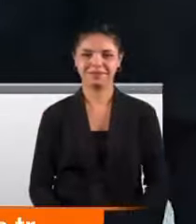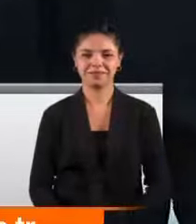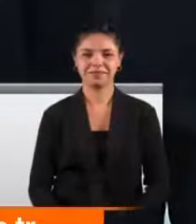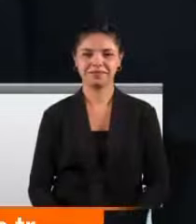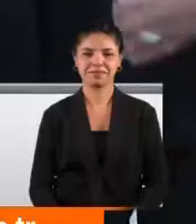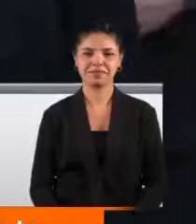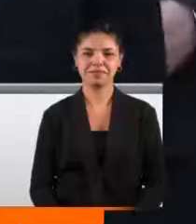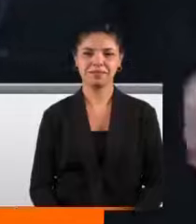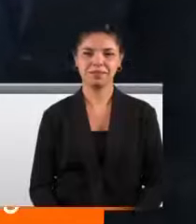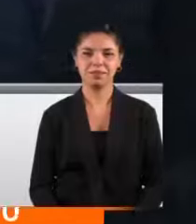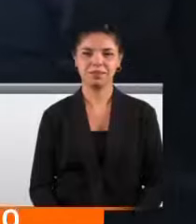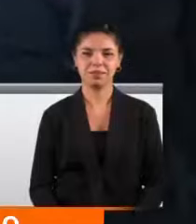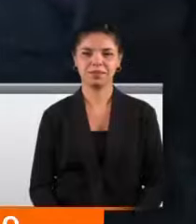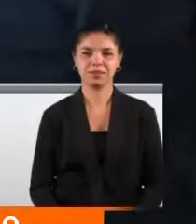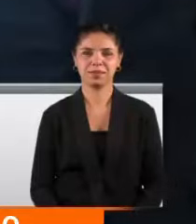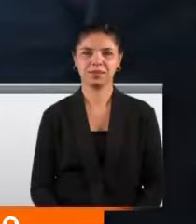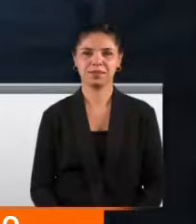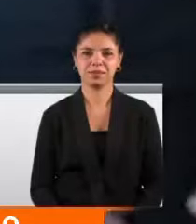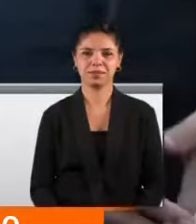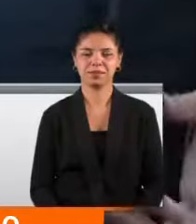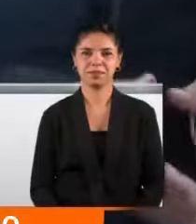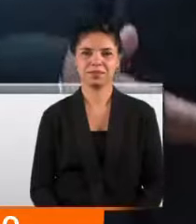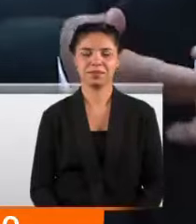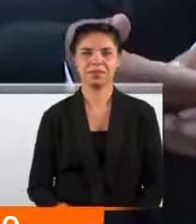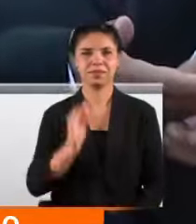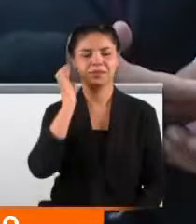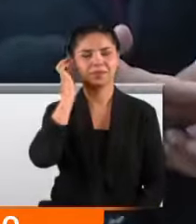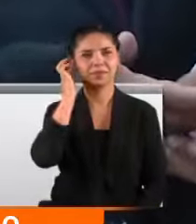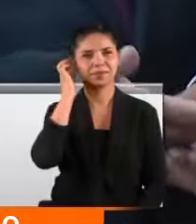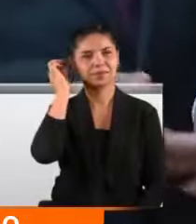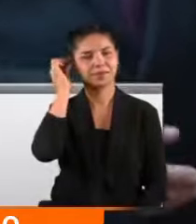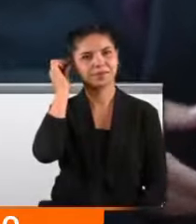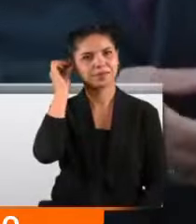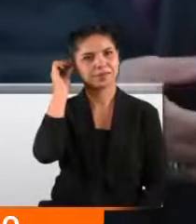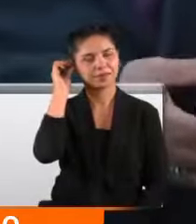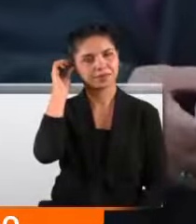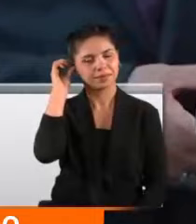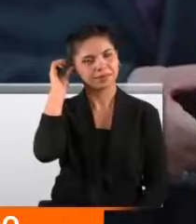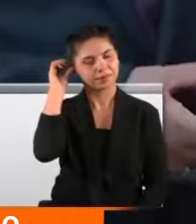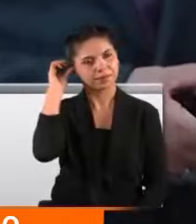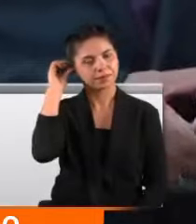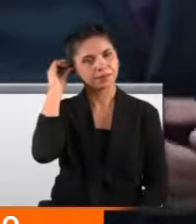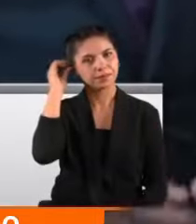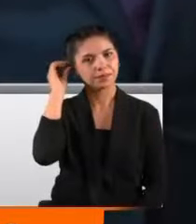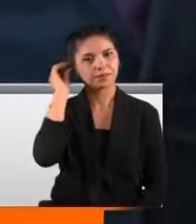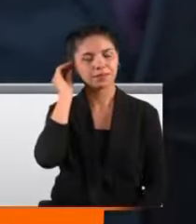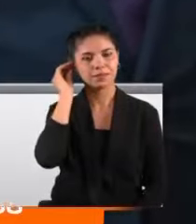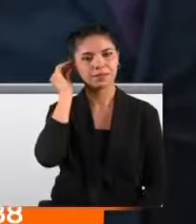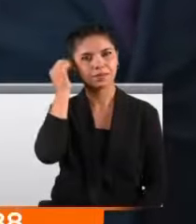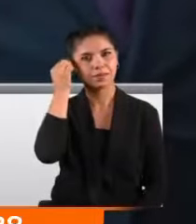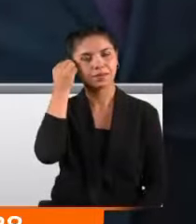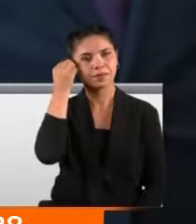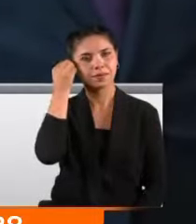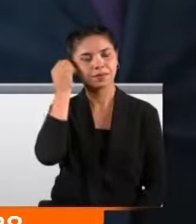yalnız bırakmamak adına bu kararı aldım. Bundan sonraki süreçte bu davanın bir neferi olup Sayın Cumhurbaşkanımıza yol